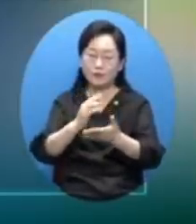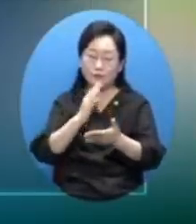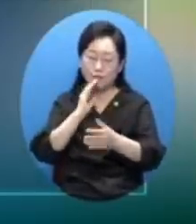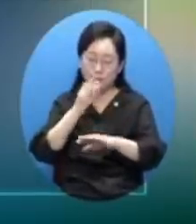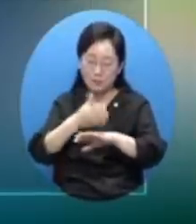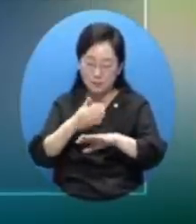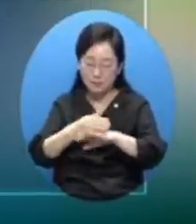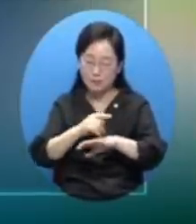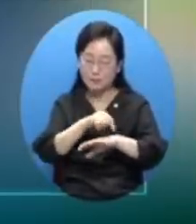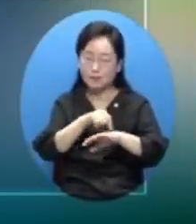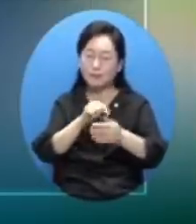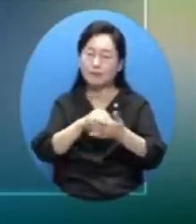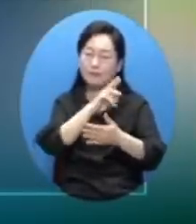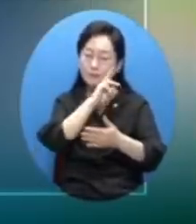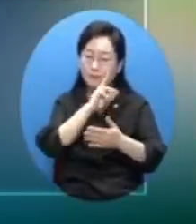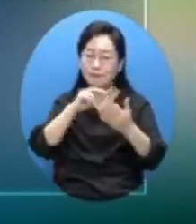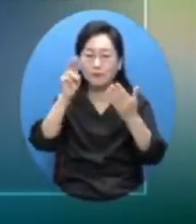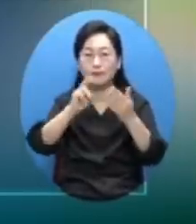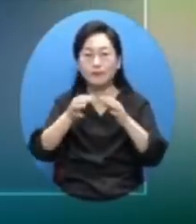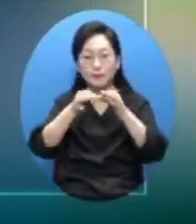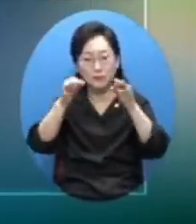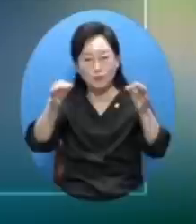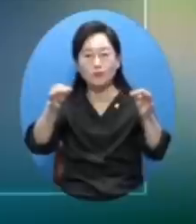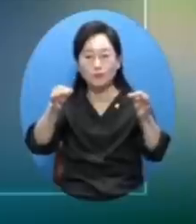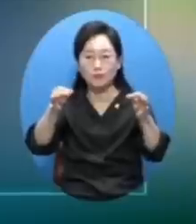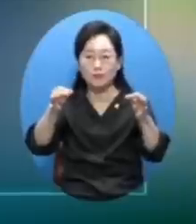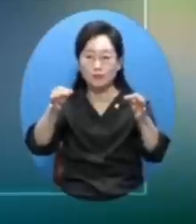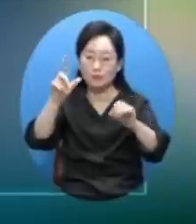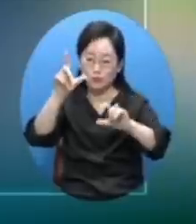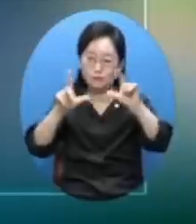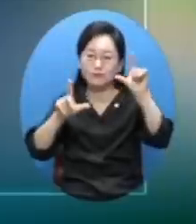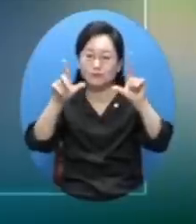감사하고 찬양을 짓는 것을 볼 때